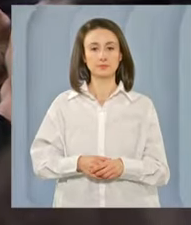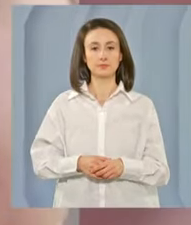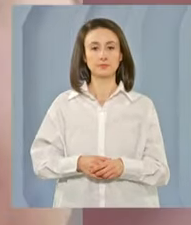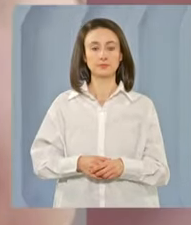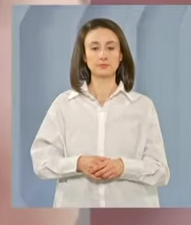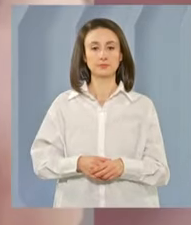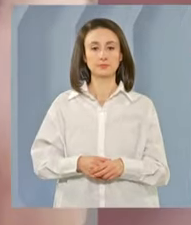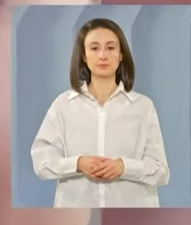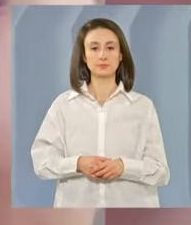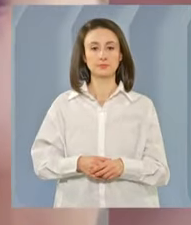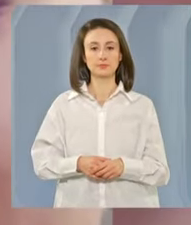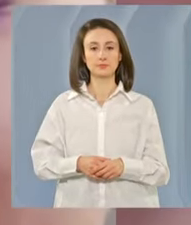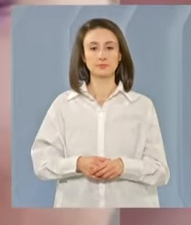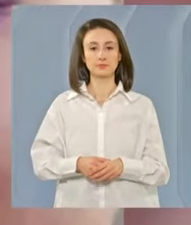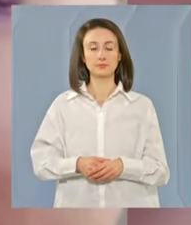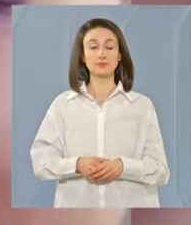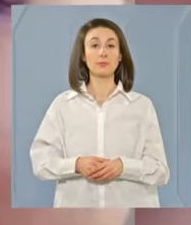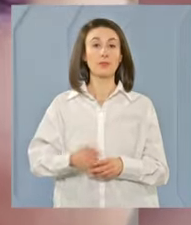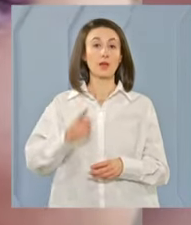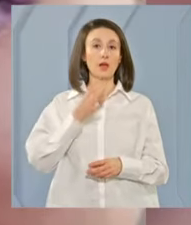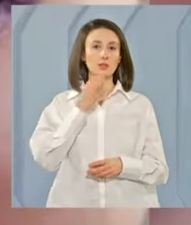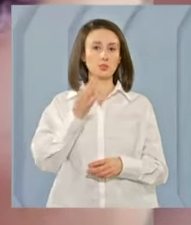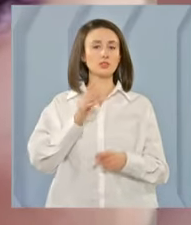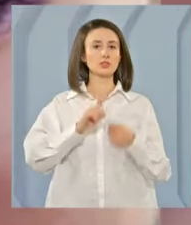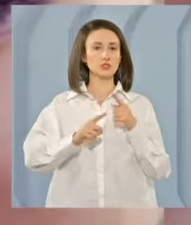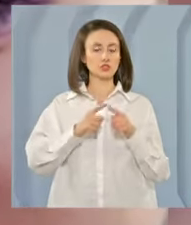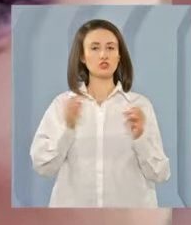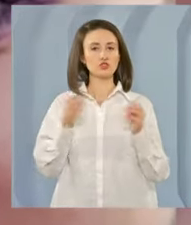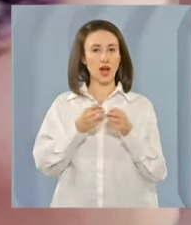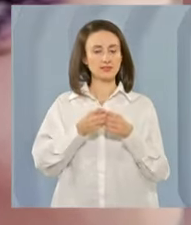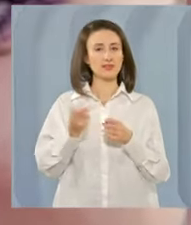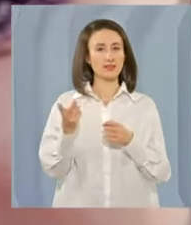salveze sufletul și viața soțului său, care este urmărit îndeaproape de serviciile secrete.